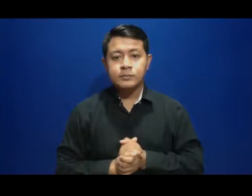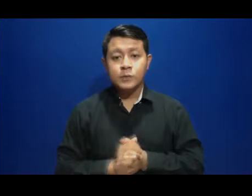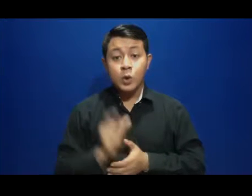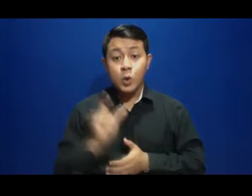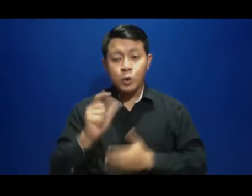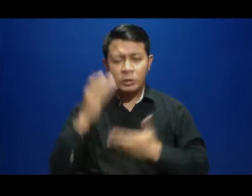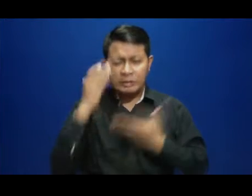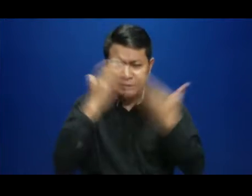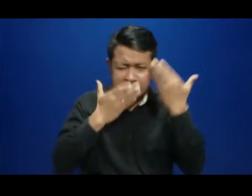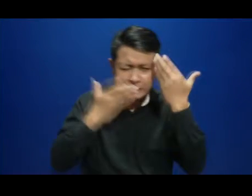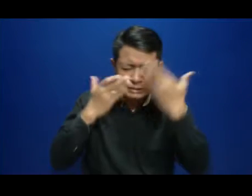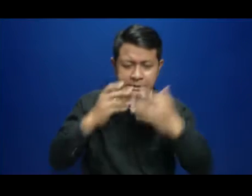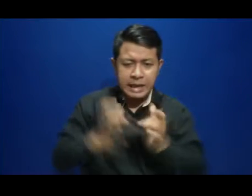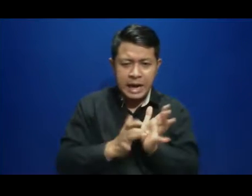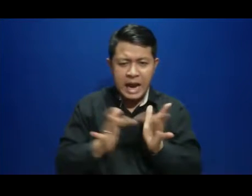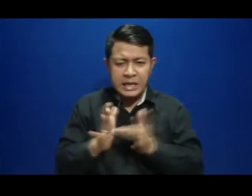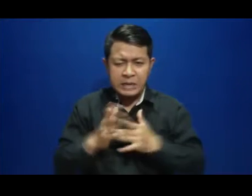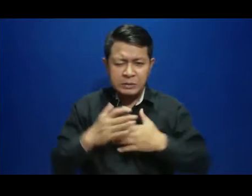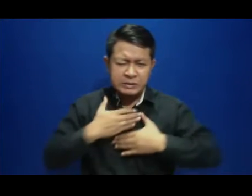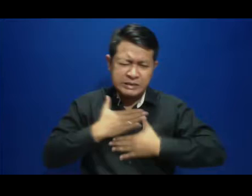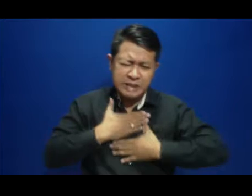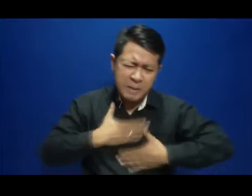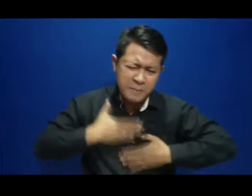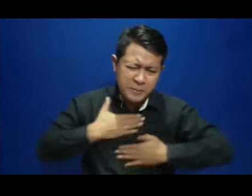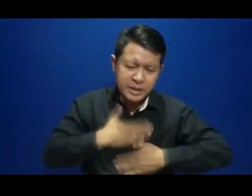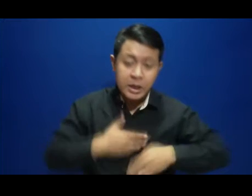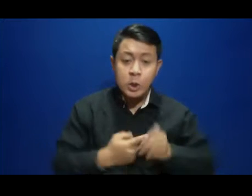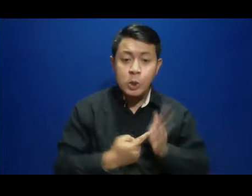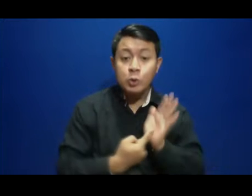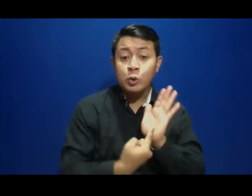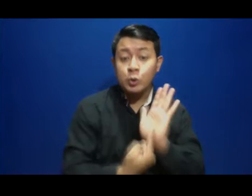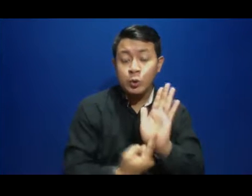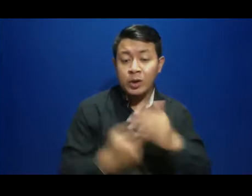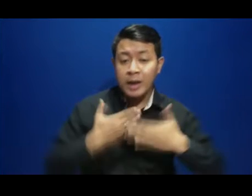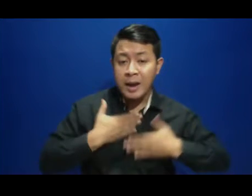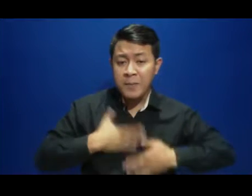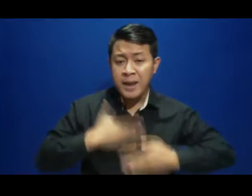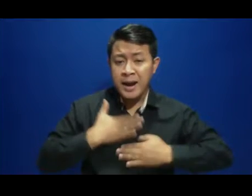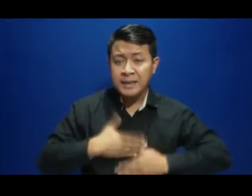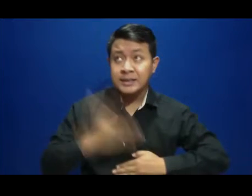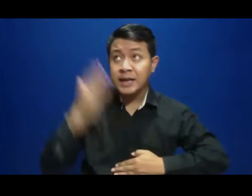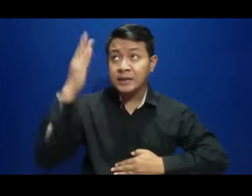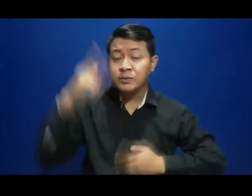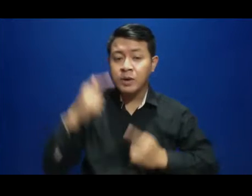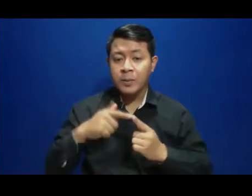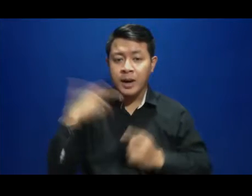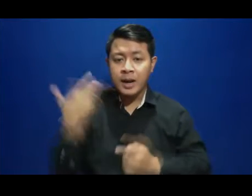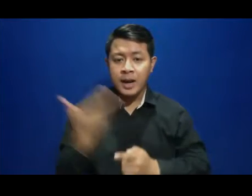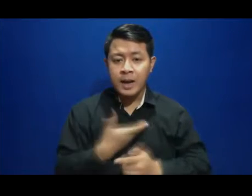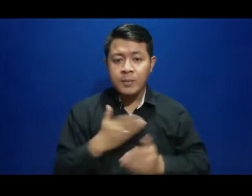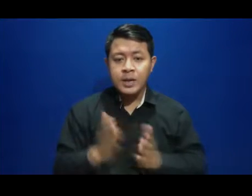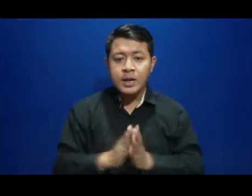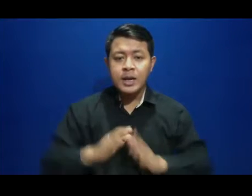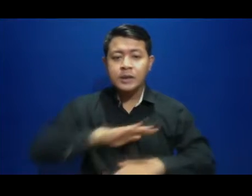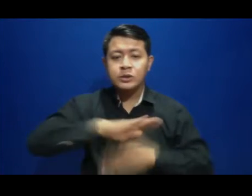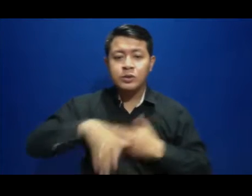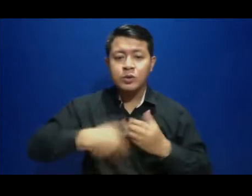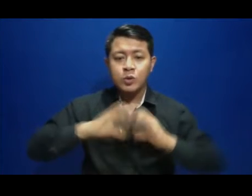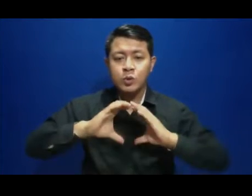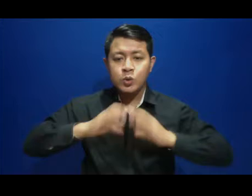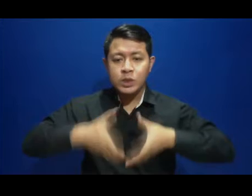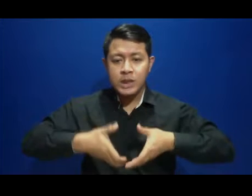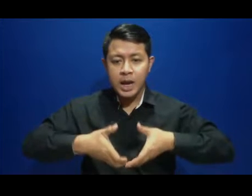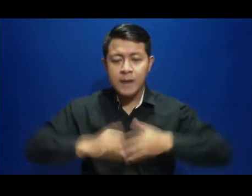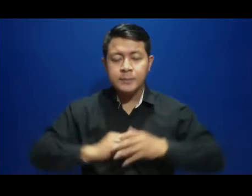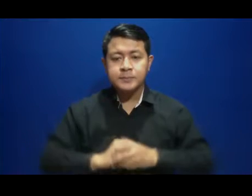Demi sengsara Yesus yang pedih, tunjukkanlah belas kasih-Mu kepada kami dan seluruh dunia.